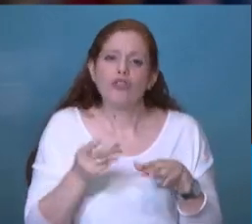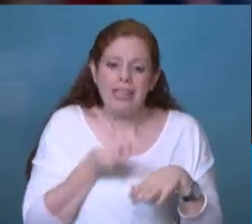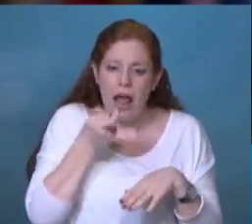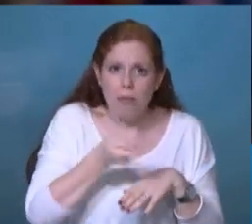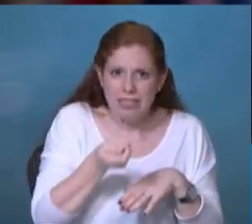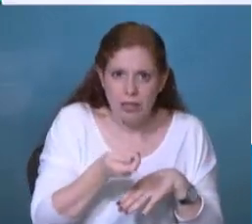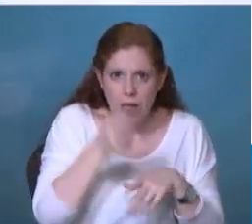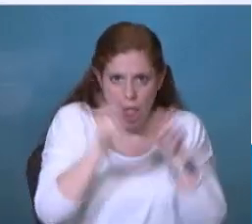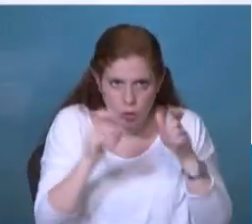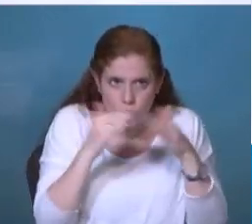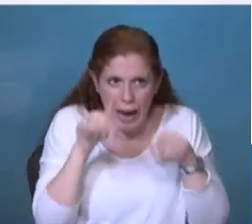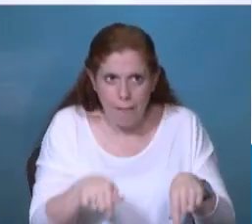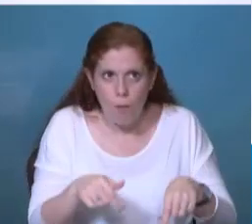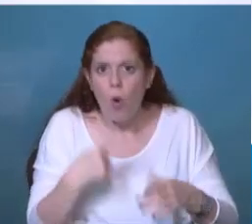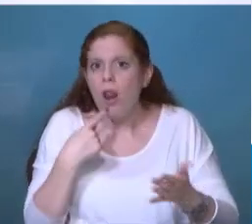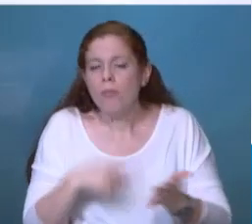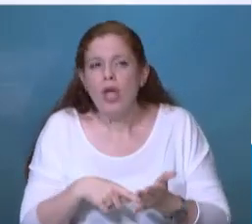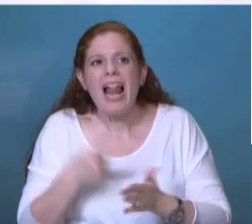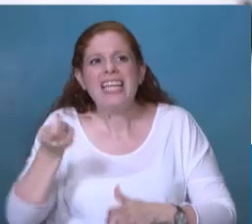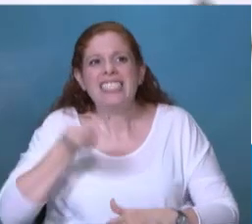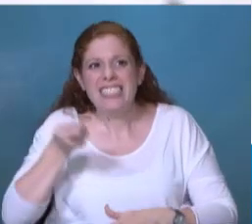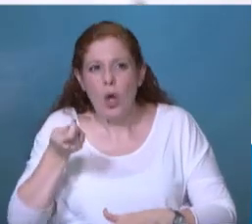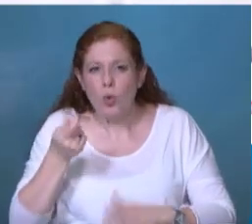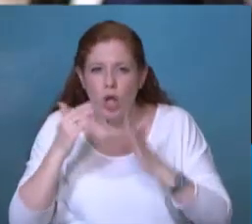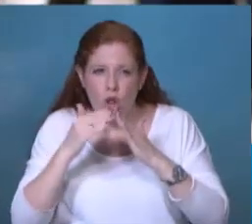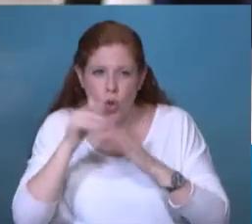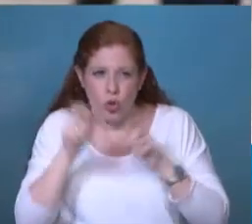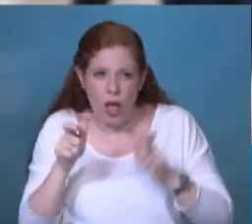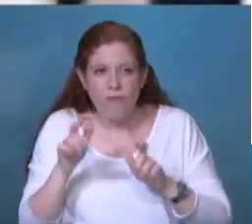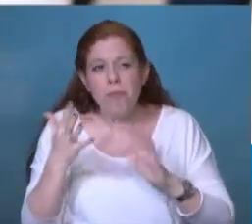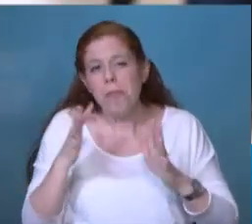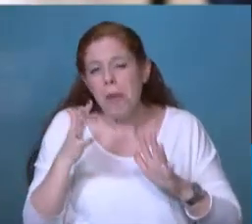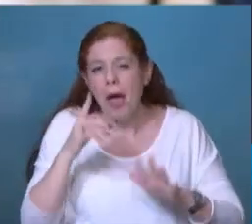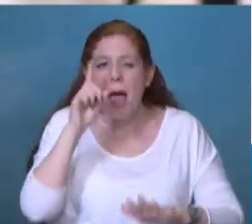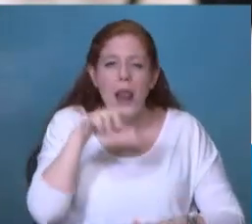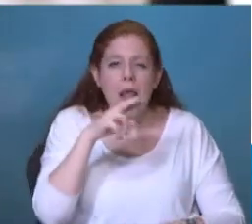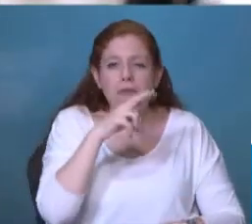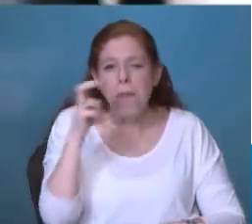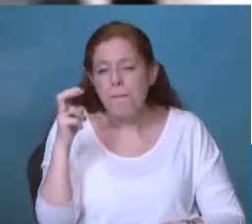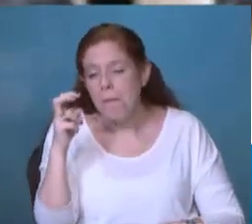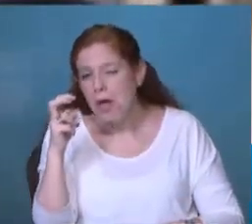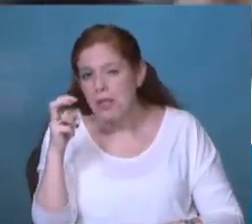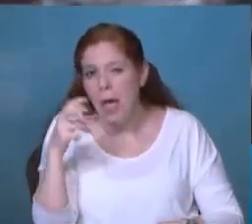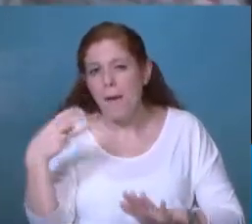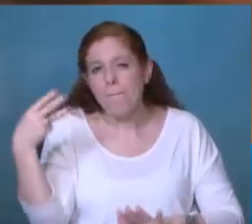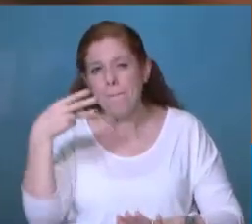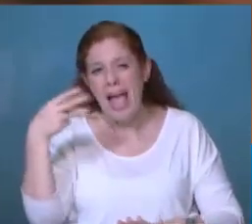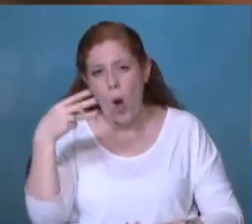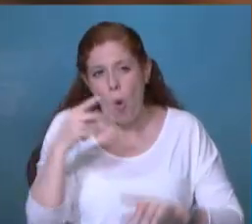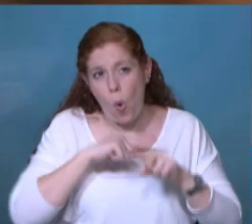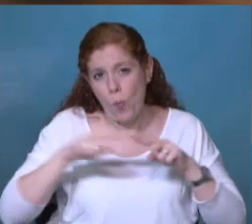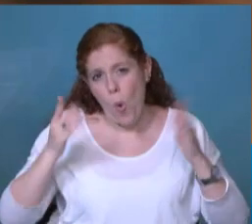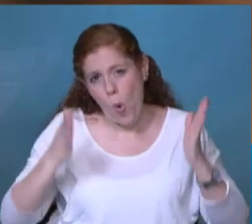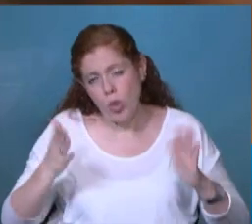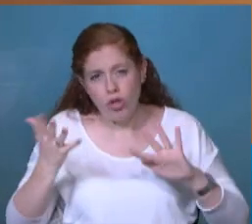the citizen. For example, a rent for a citizen could take to the owner 1,200